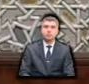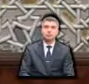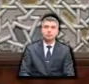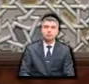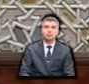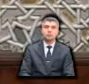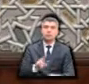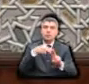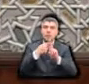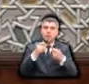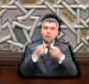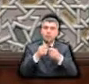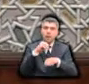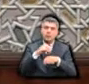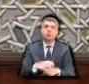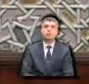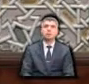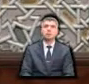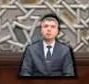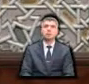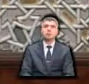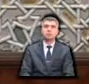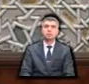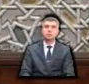تعقيب لكم سيد النائب، فتفضلوا.